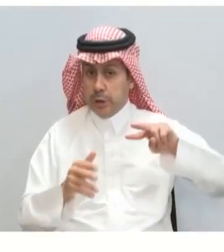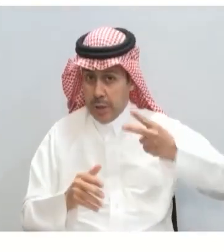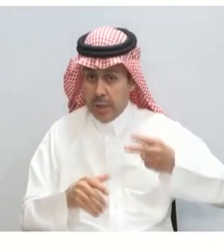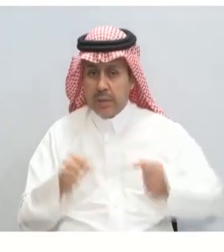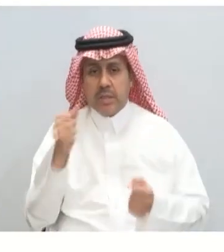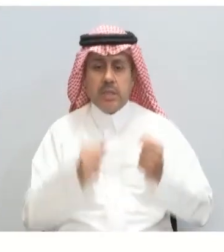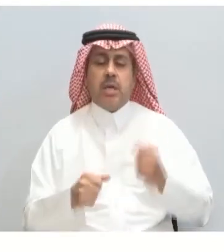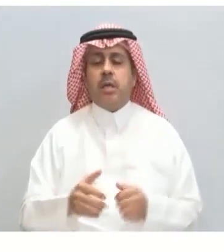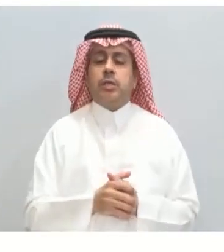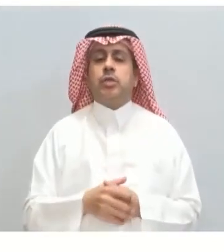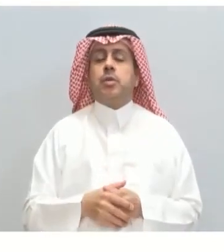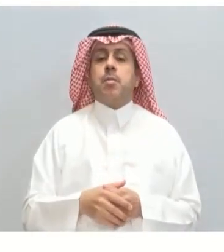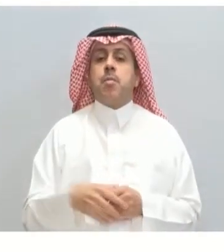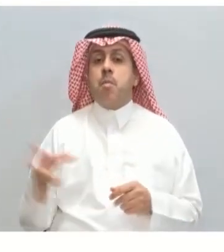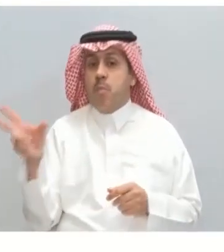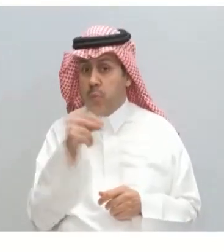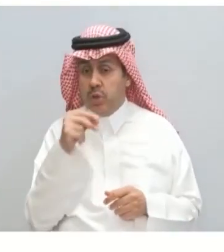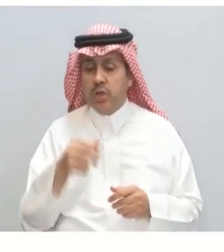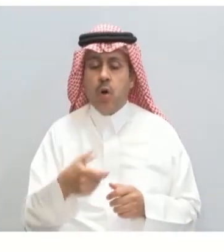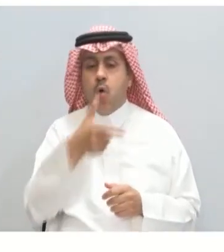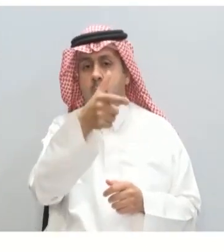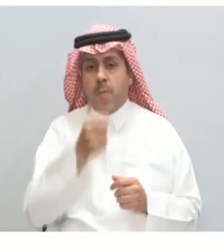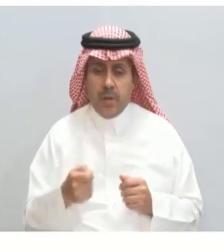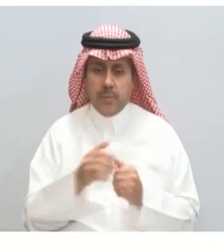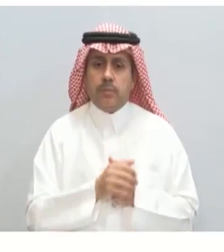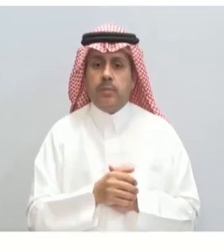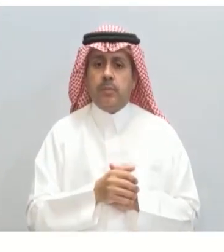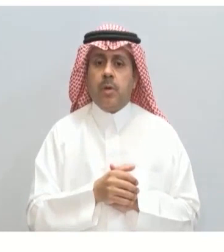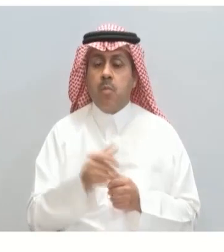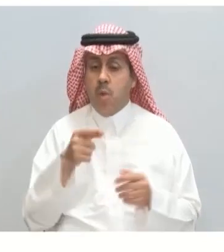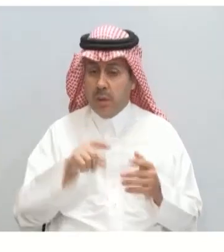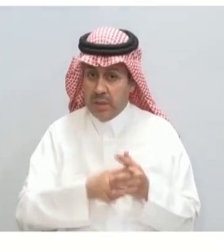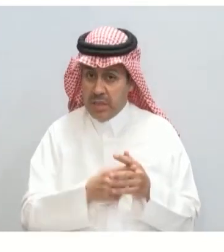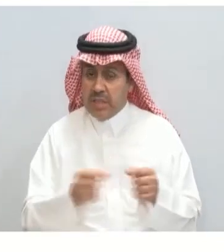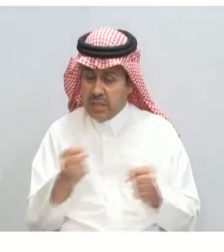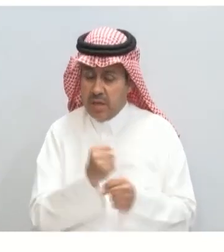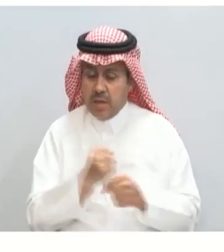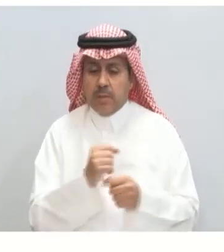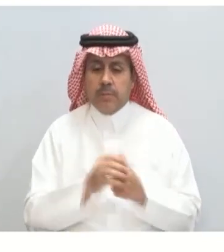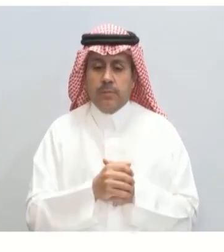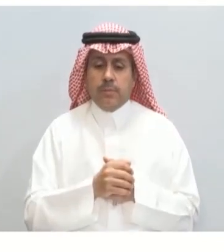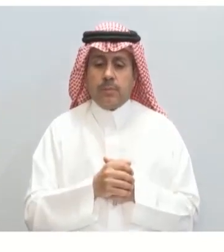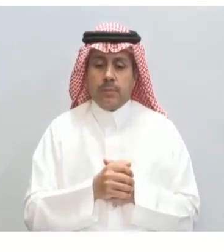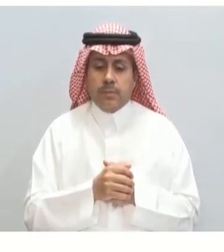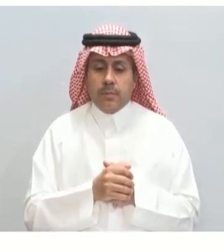المنتجه والمباع كذلك نلاحظ معدل استهلاك اكبر من 16 و